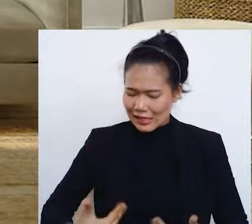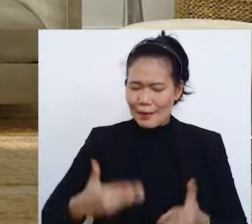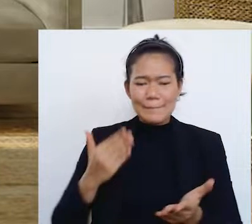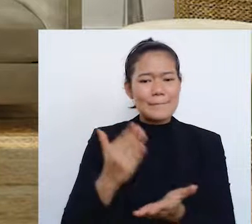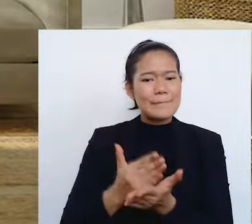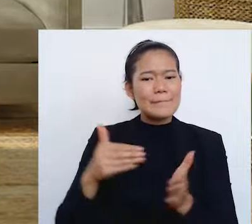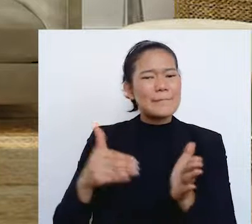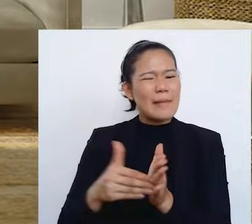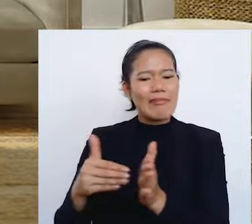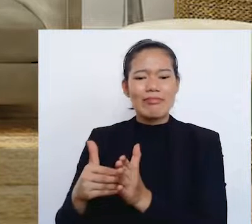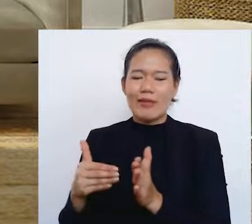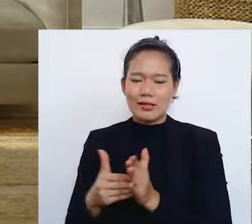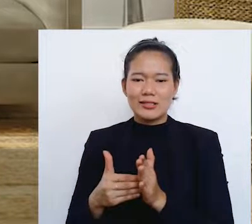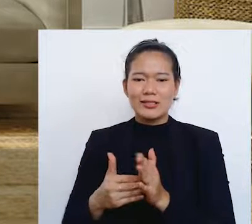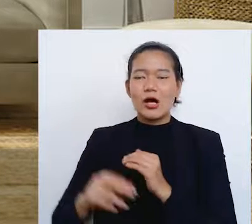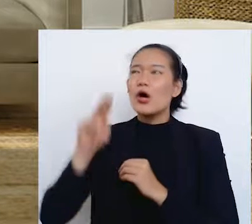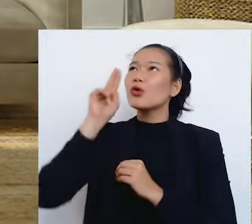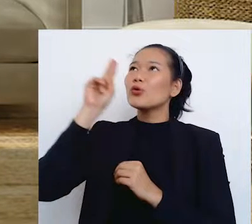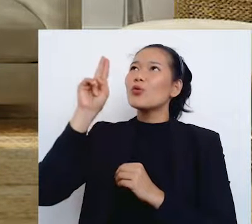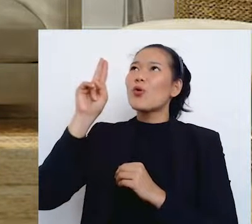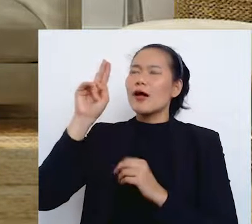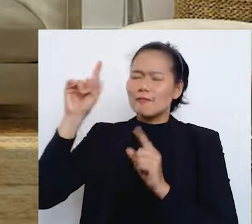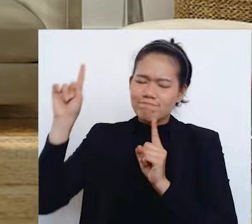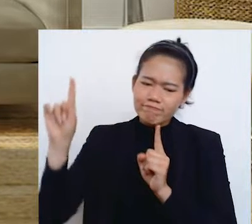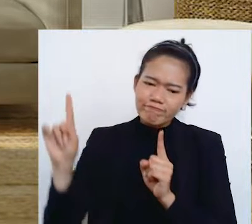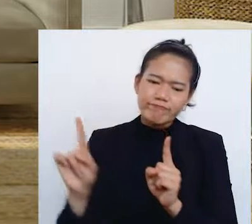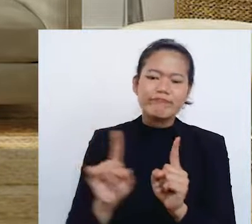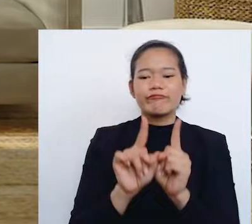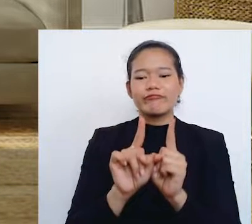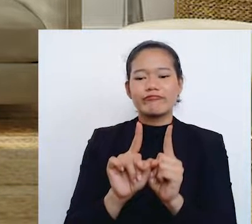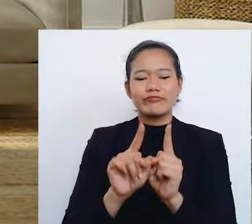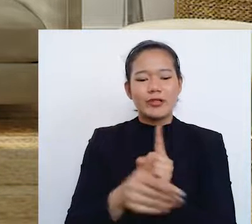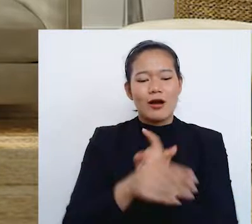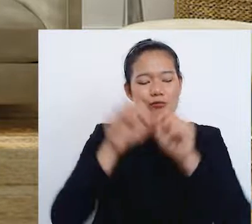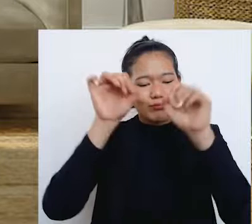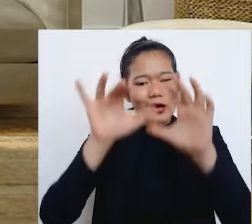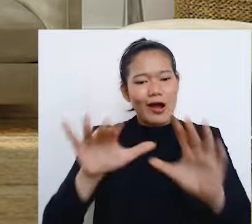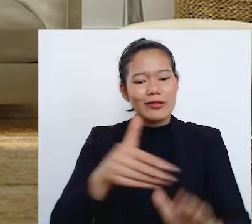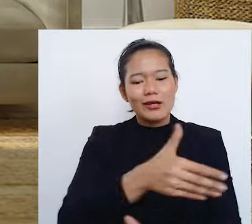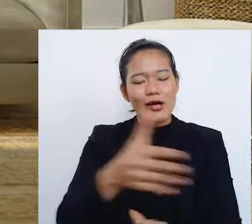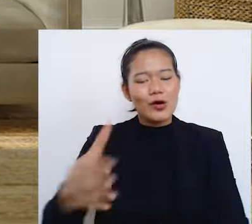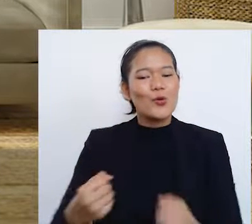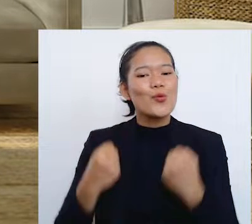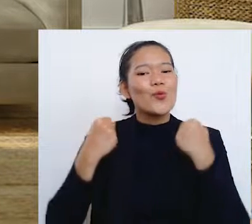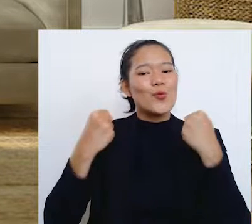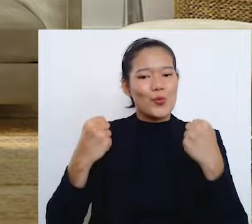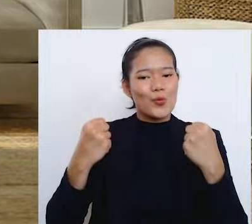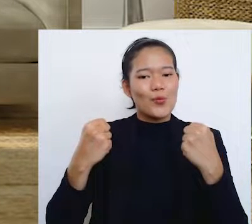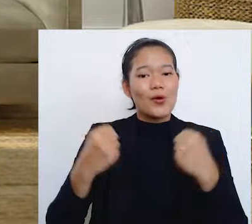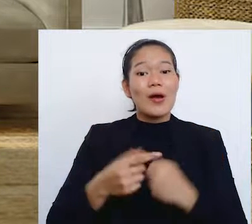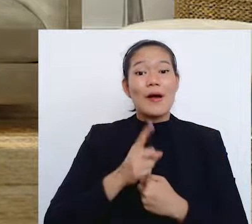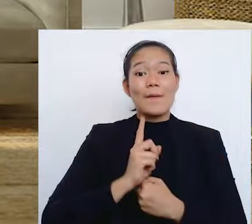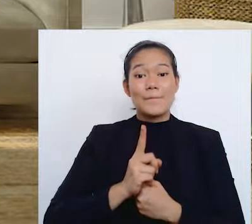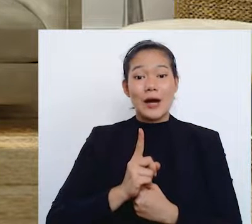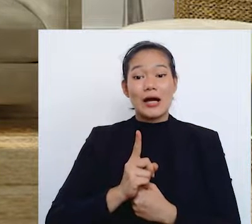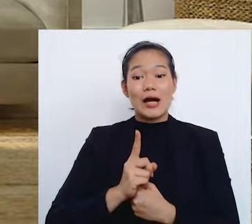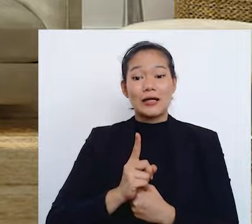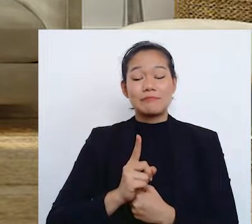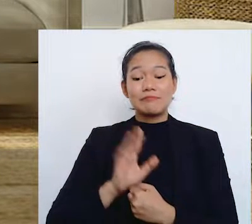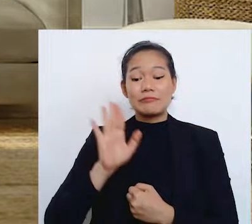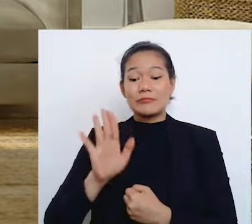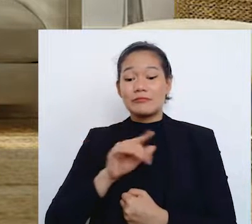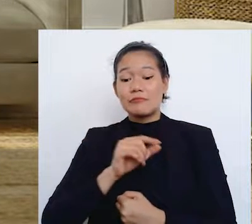keterbatasannya, biarlah Engkau Allah sendiri yang melengkapi dan memampukannya, agar setiap hal yang